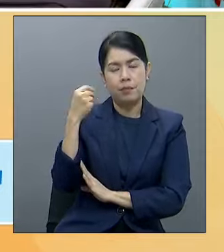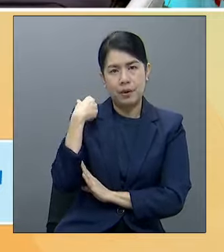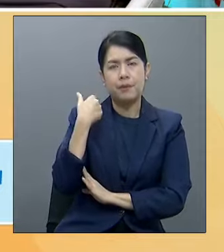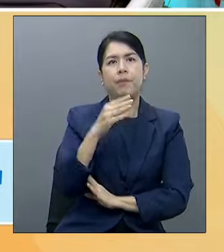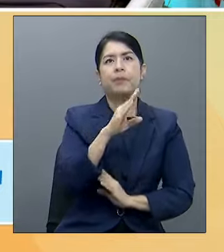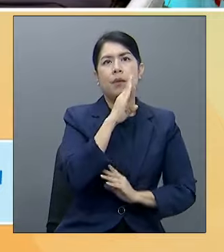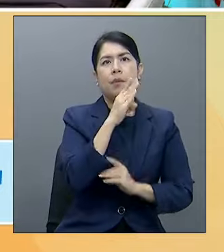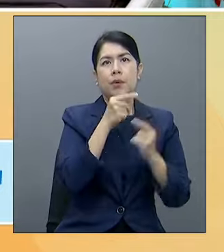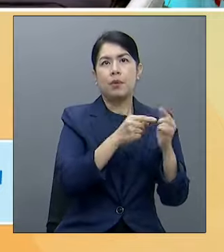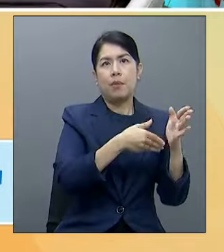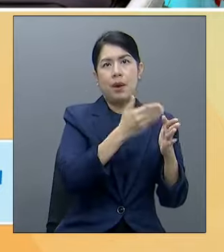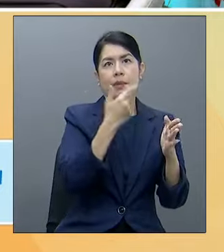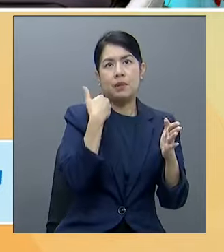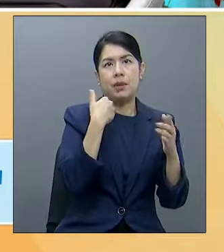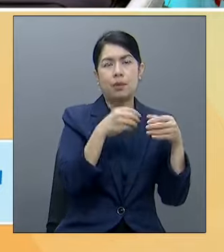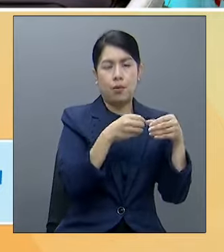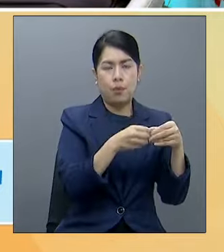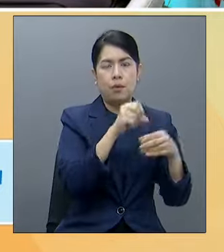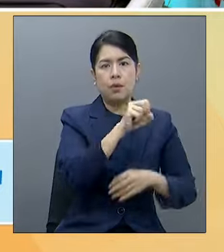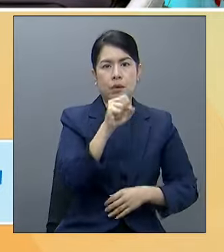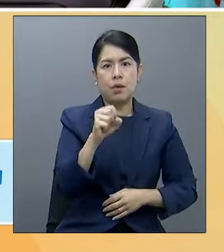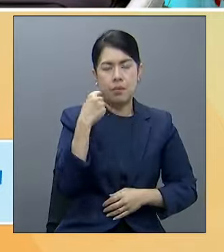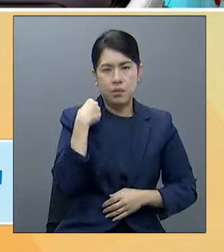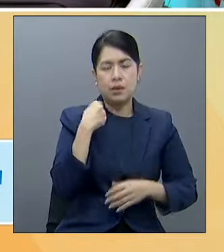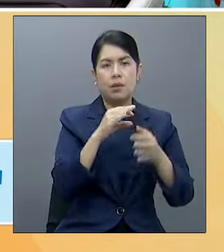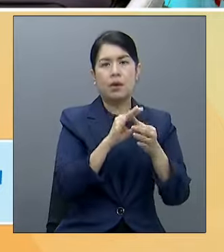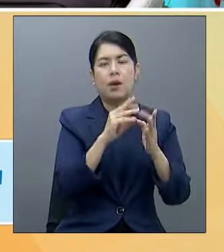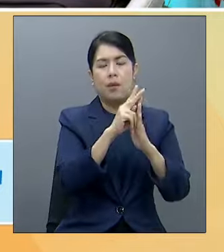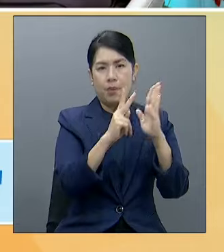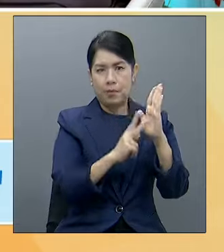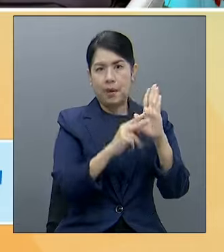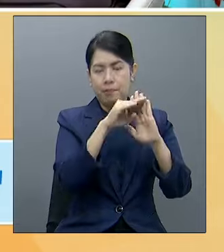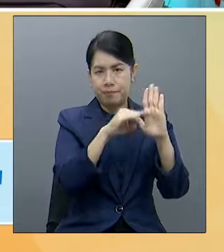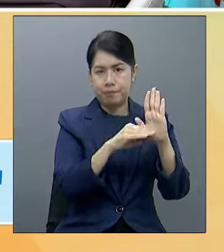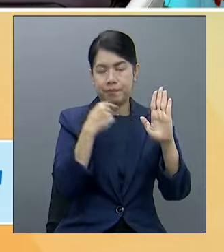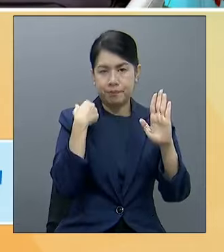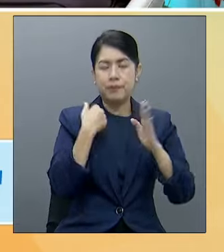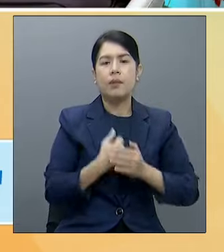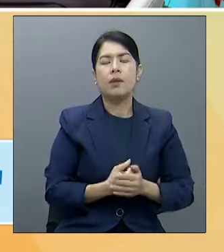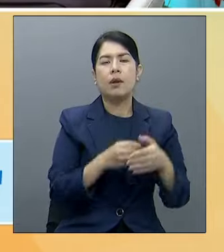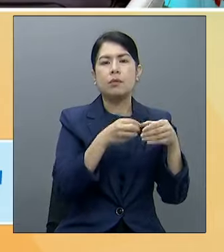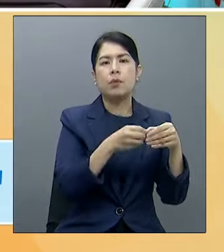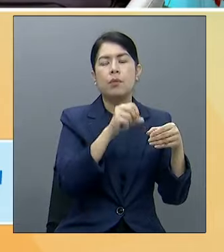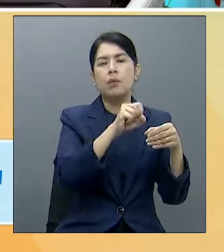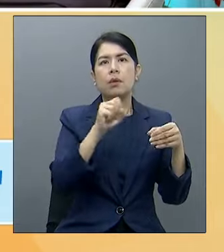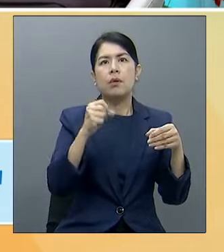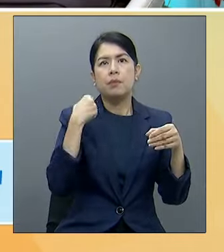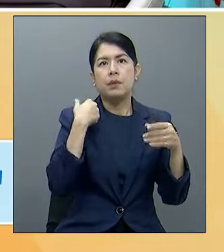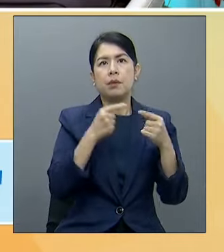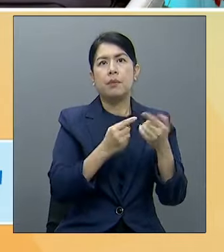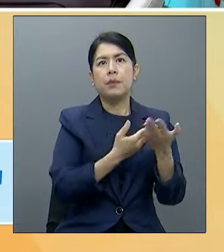ผ่านในชั้นสสแล้วเพราะจริงหลักใหญ่ของการออกกฎหมายอยู่ที่สสใช่ไหมคะก็คิดว่า